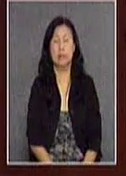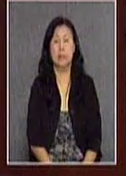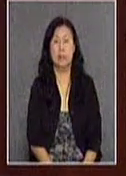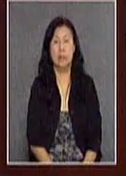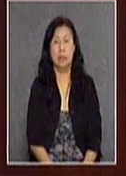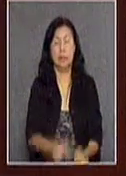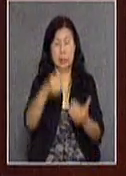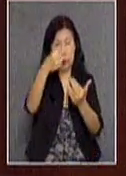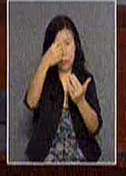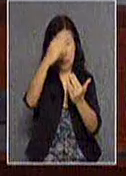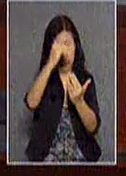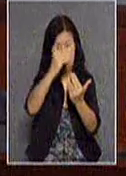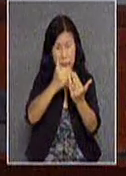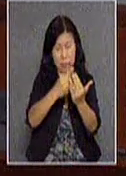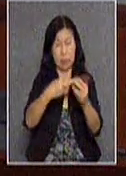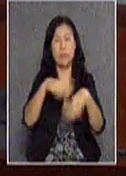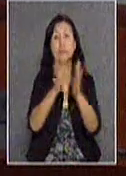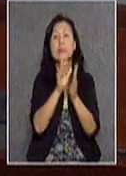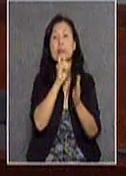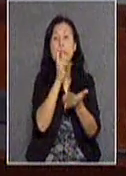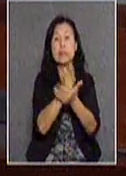項目係唔同。